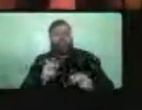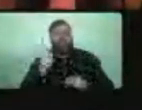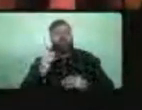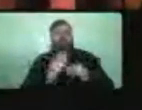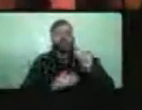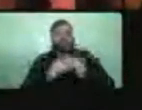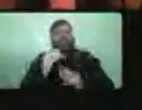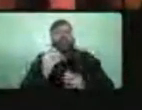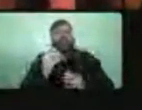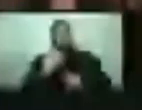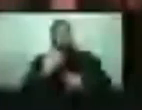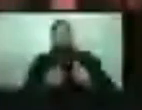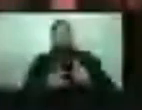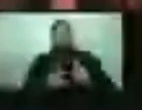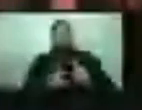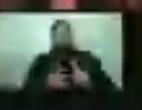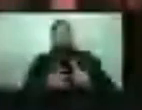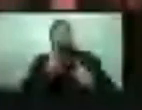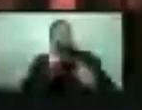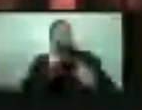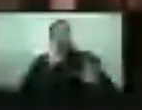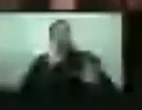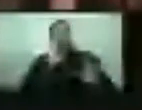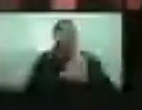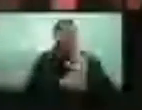Unapoangalia picha hizi